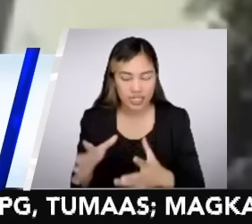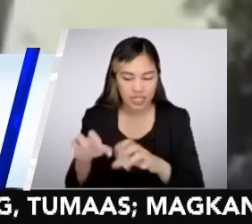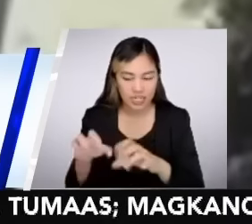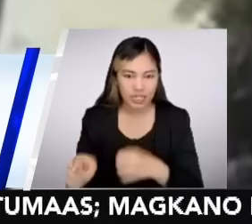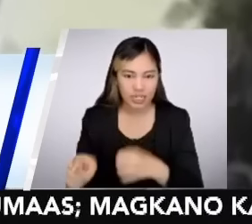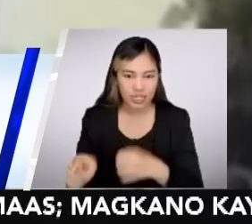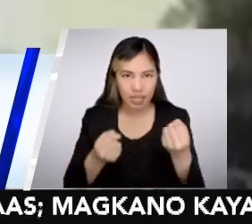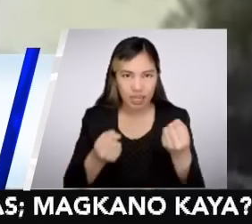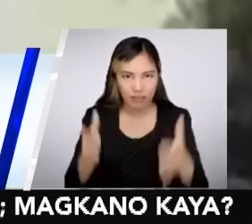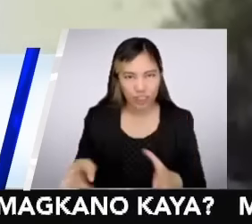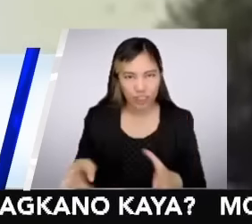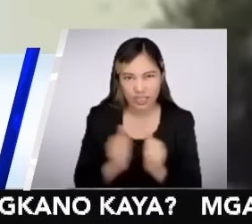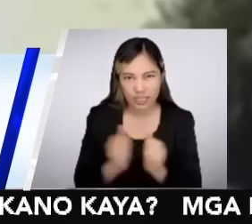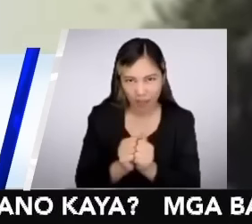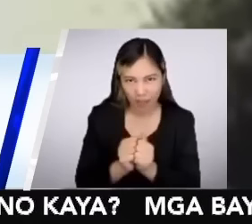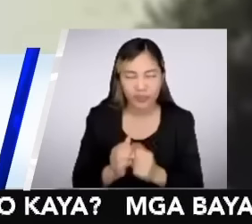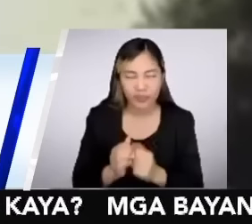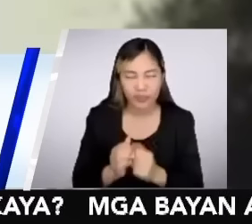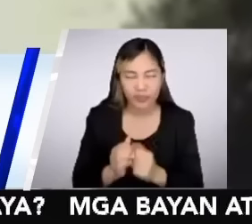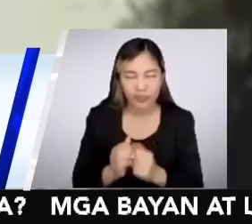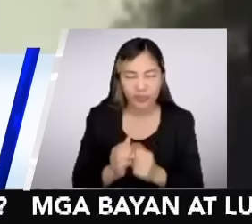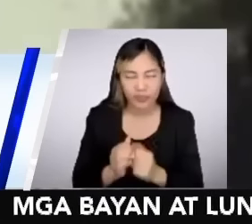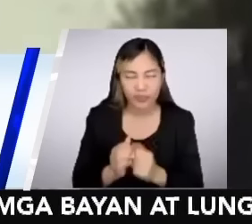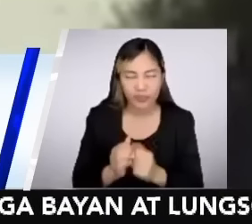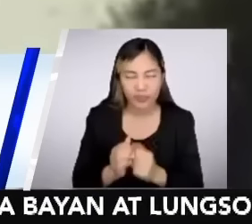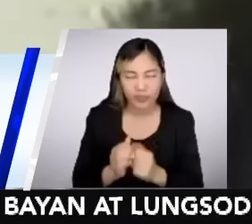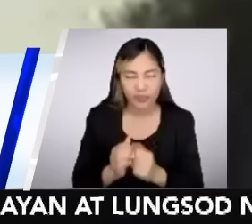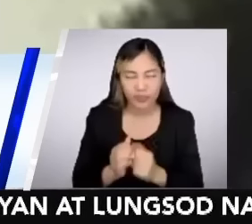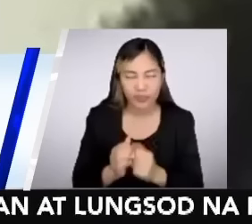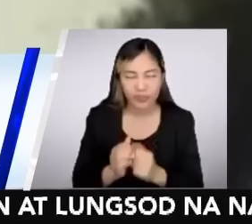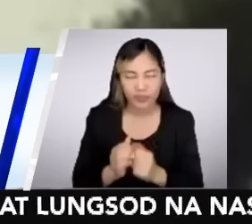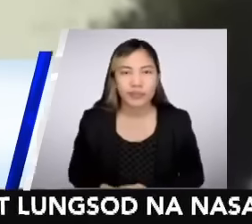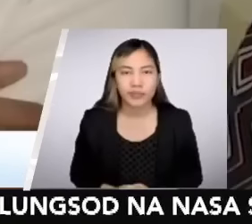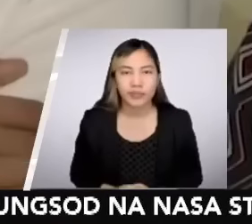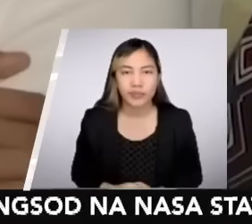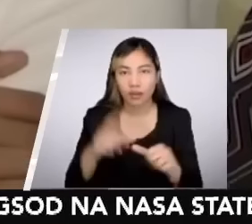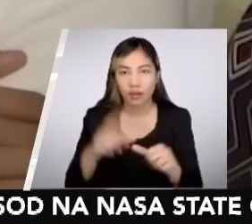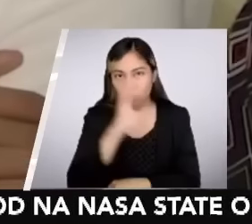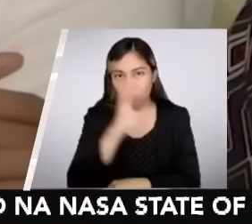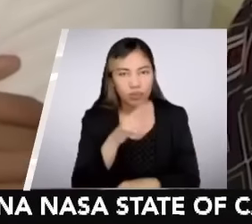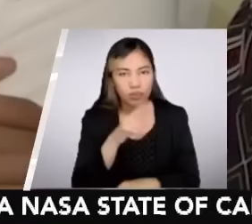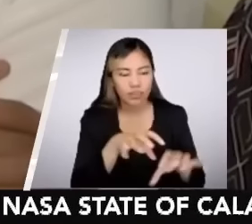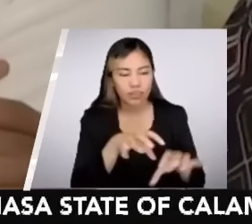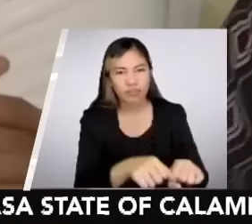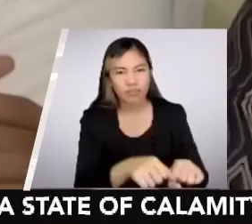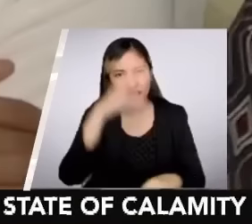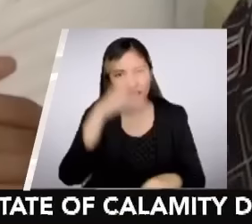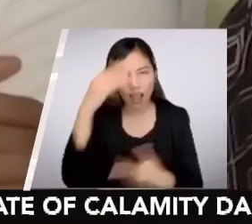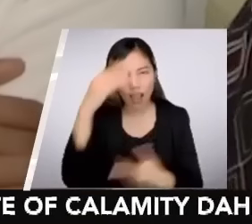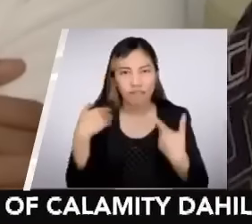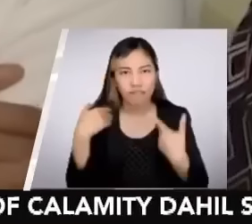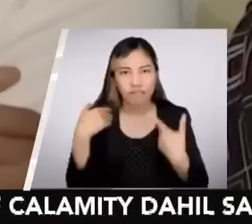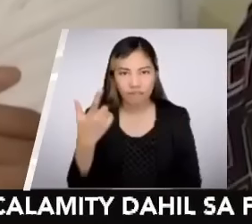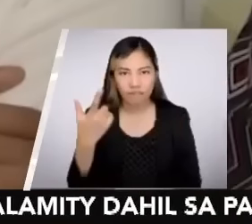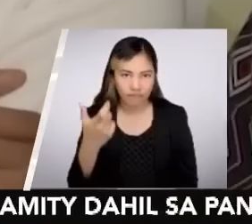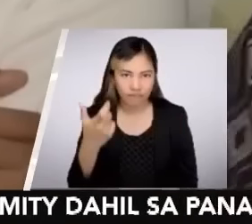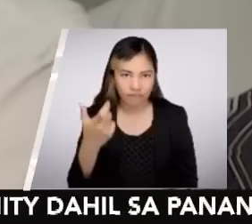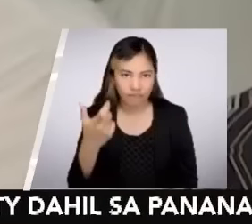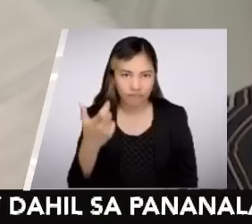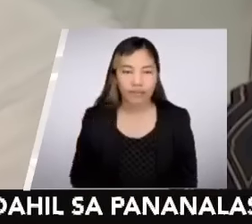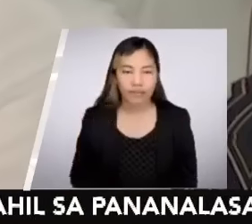naman ang follow-up operation para mahuli ang mga armadong lalaki. Jomer Apresto, nagbabalita para sa